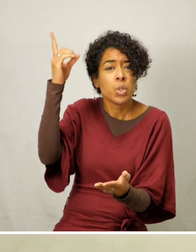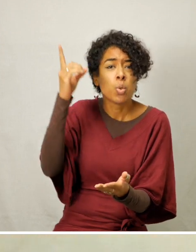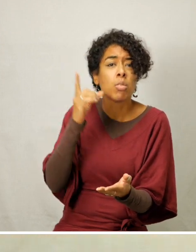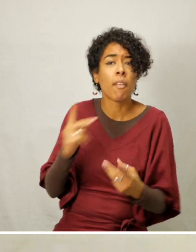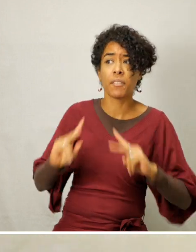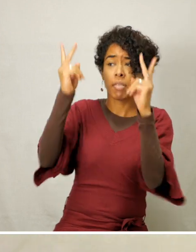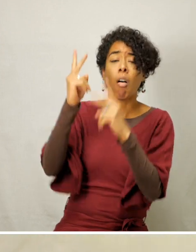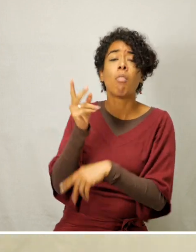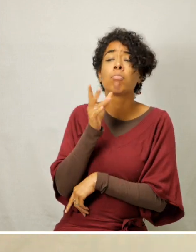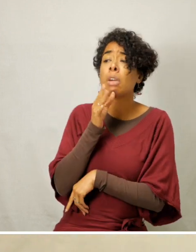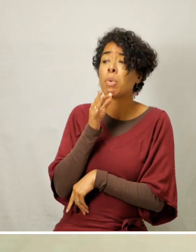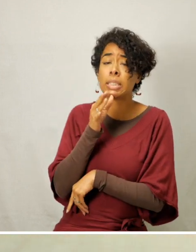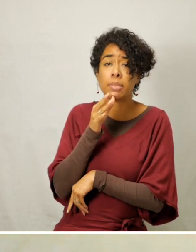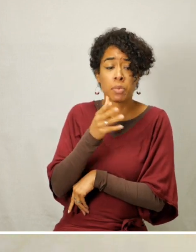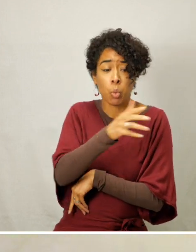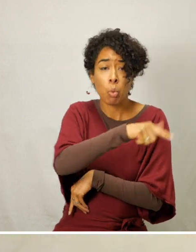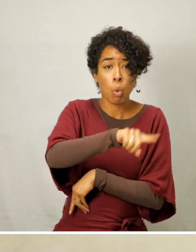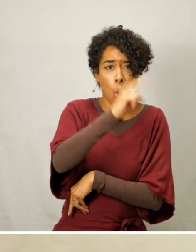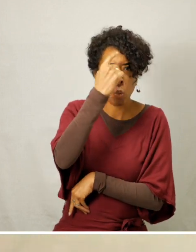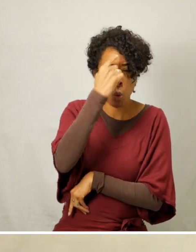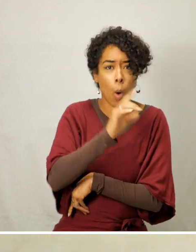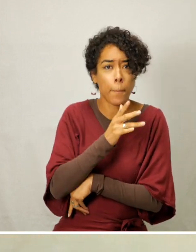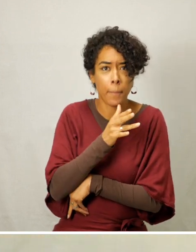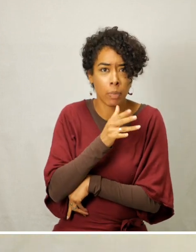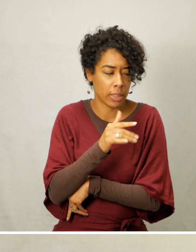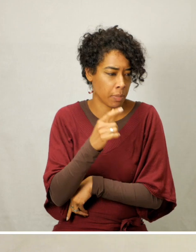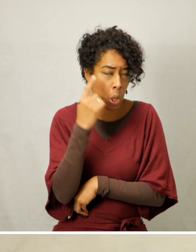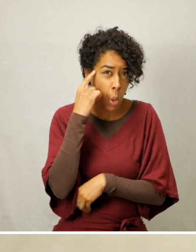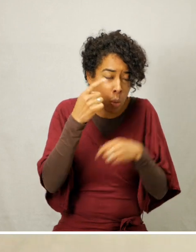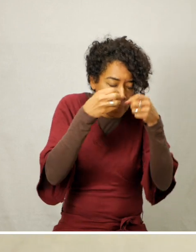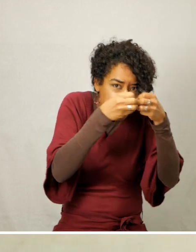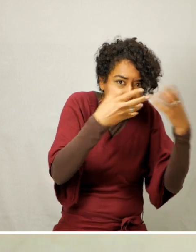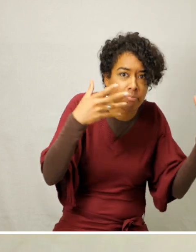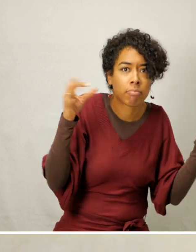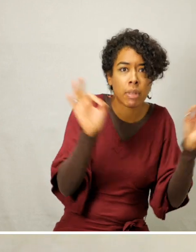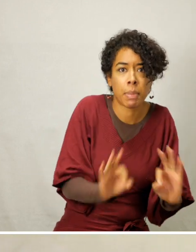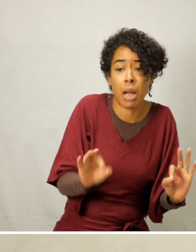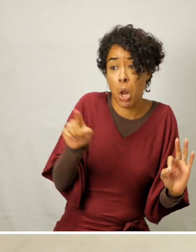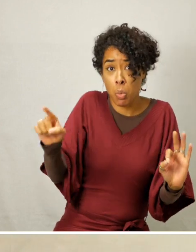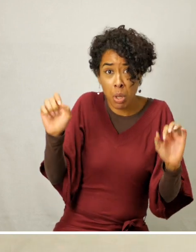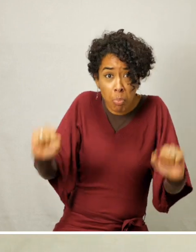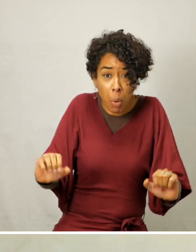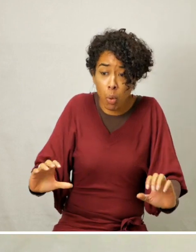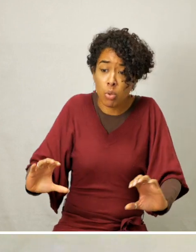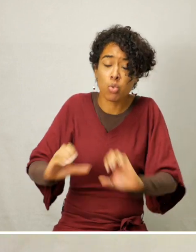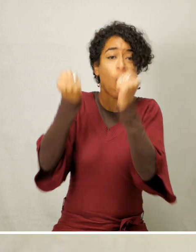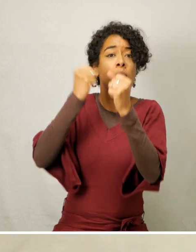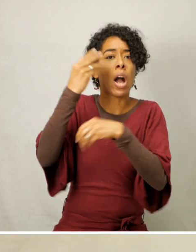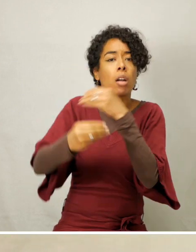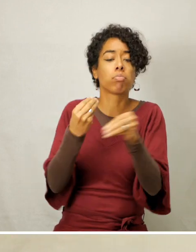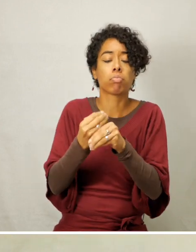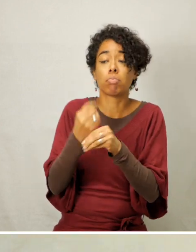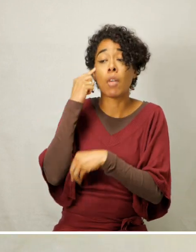fait, ça a donné de l'incrédulité dans leur cœur. Ils n'ont pas cru que Jésus était celui qui était le sauveur du monde. Et ils l'ont vu comme un fils